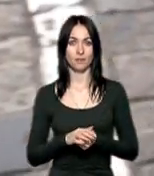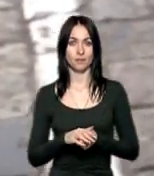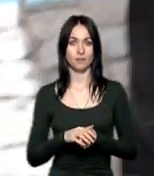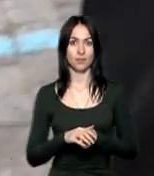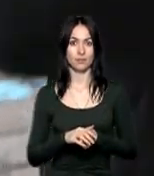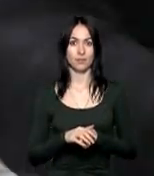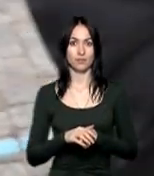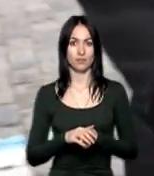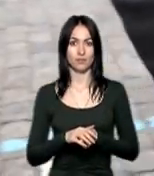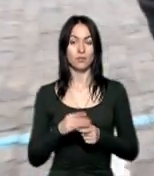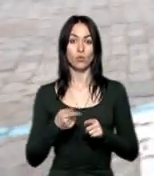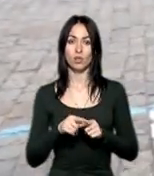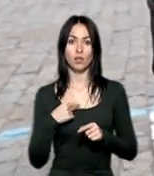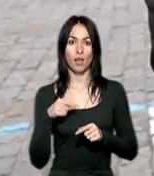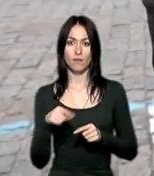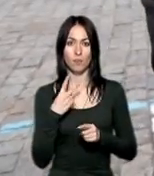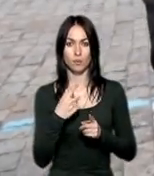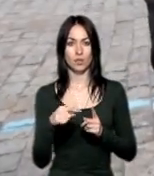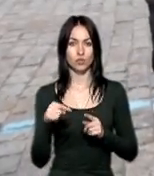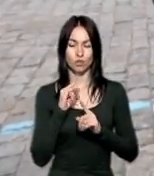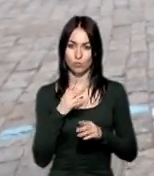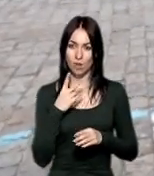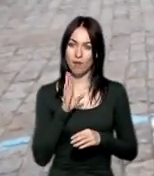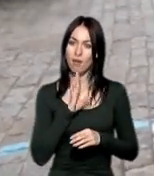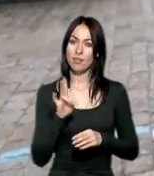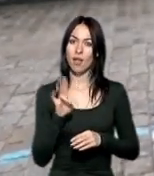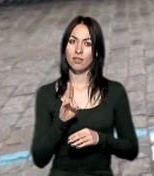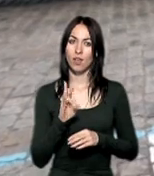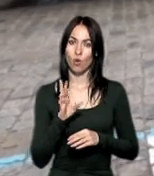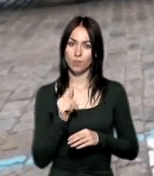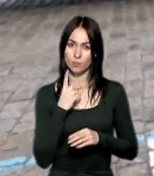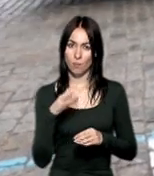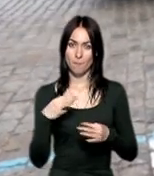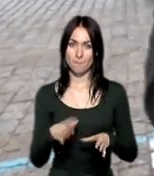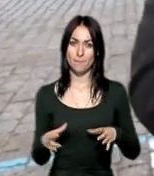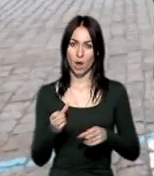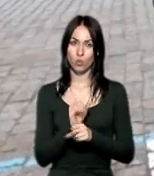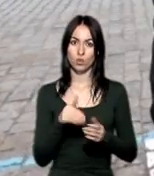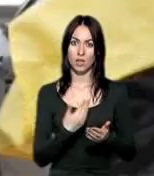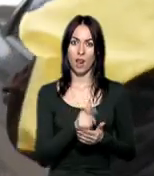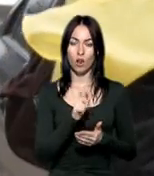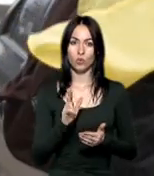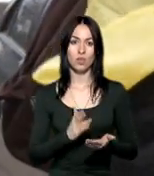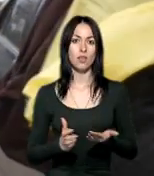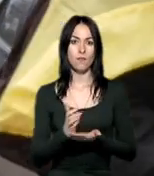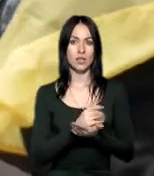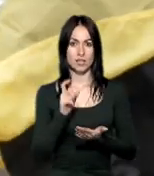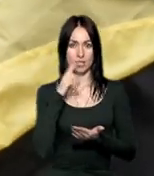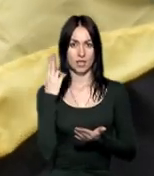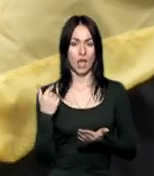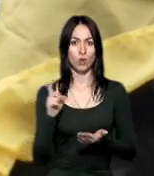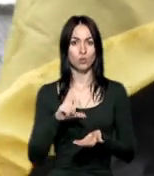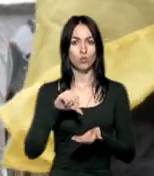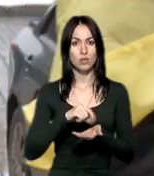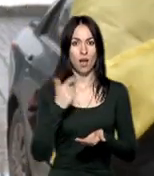Так, ну, гроші я вам показувати не буду. Наталя Яковська показує пакунки для людей, евакуйованих з Китаю. З учасниками